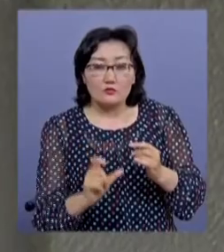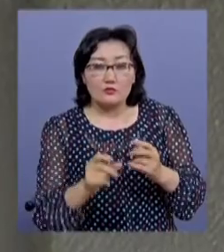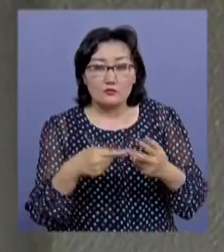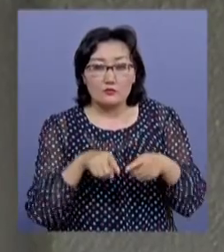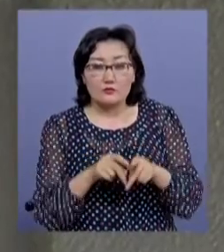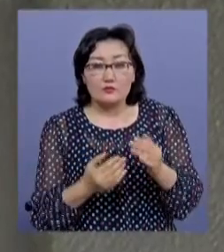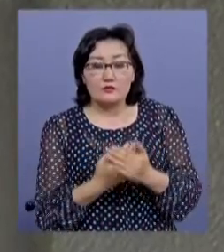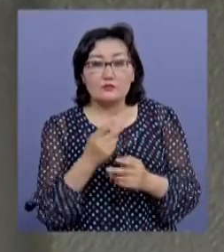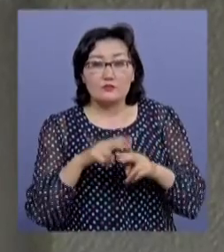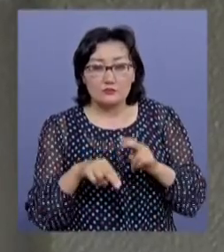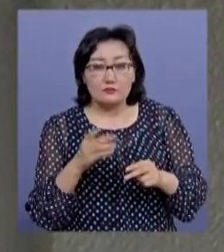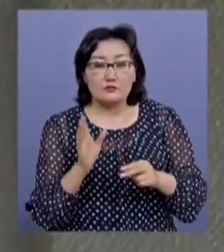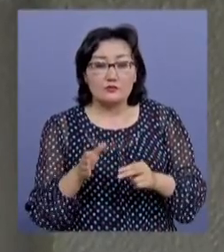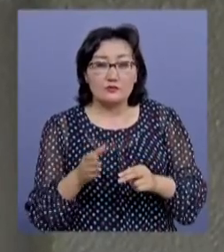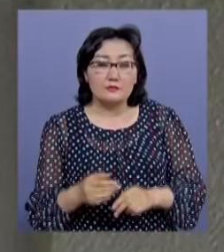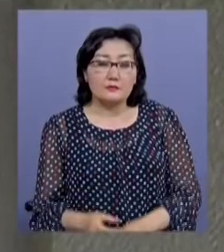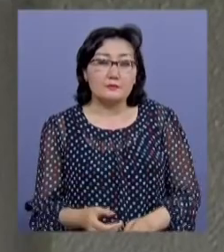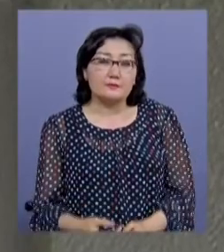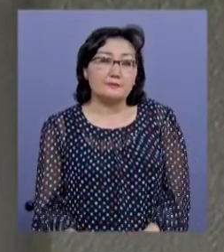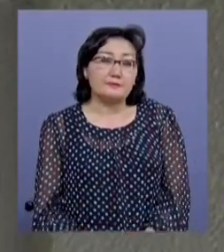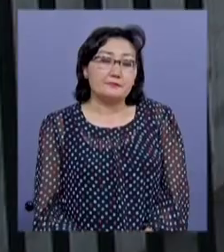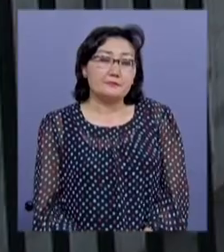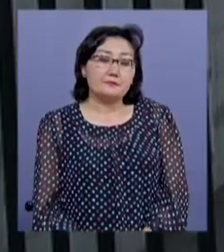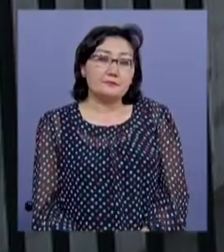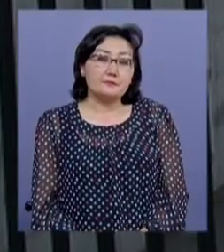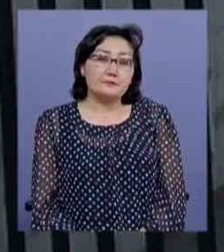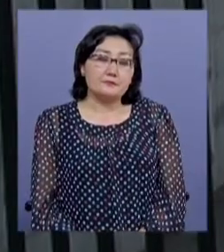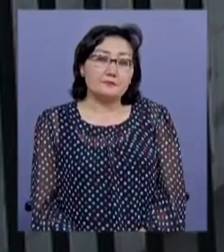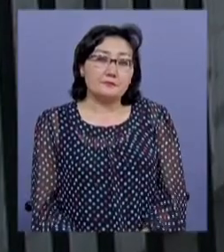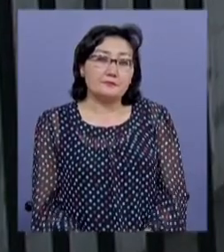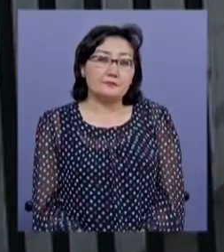жолайрығының құрылысы басталады. Перизат Көмекбайқызы, Мұрат Тайжанов, Алматы телеарнасы.